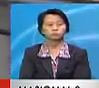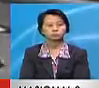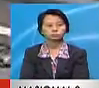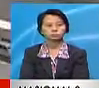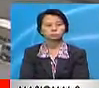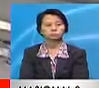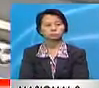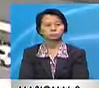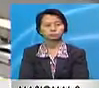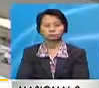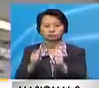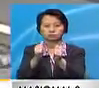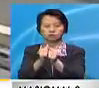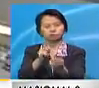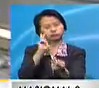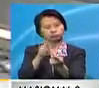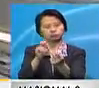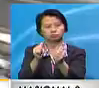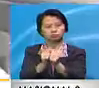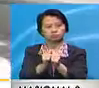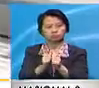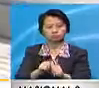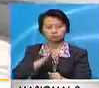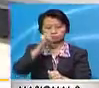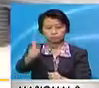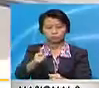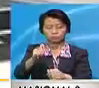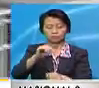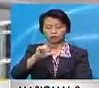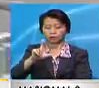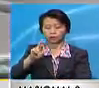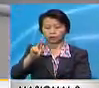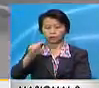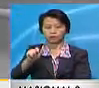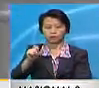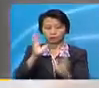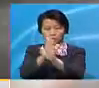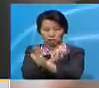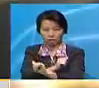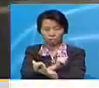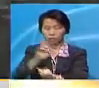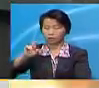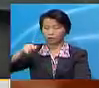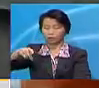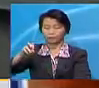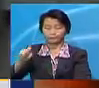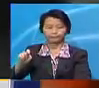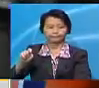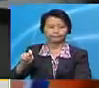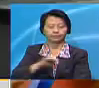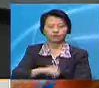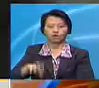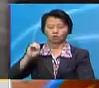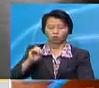USJ dengan sempurnanya migrasi sistem isyarat lrt laluan seri Petaling Ampang rapid rail sendirian berhad